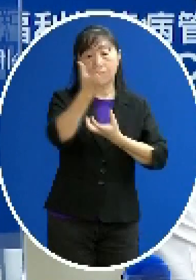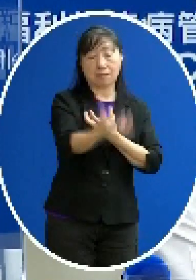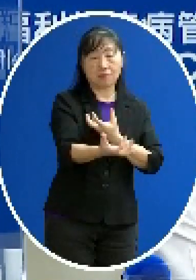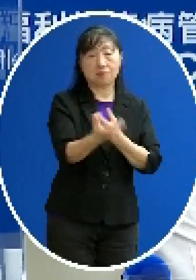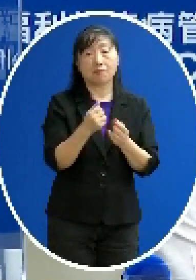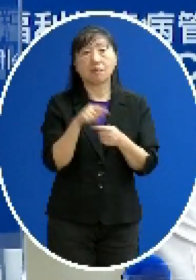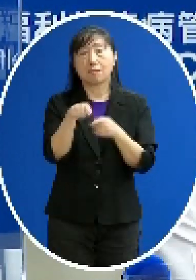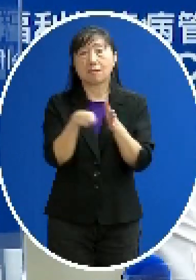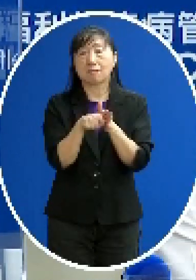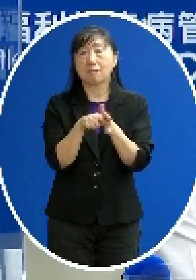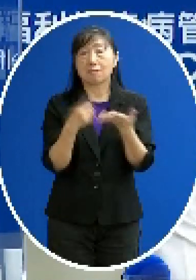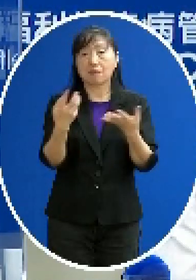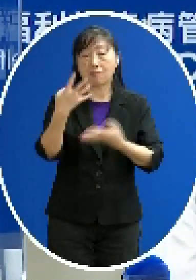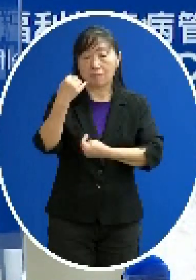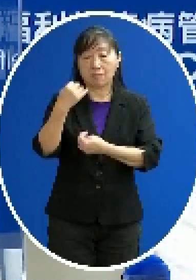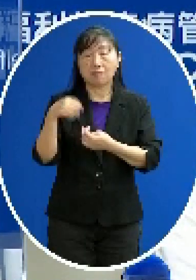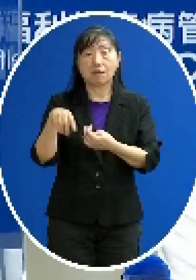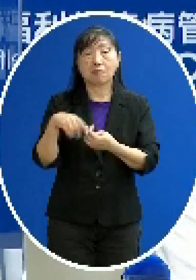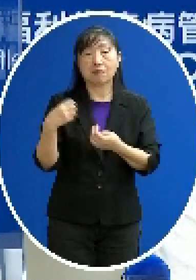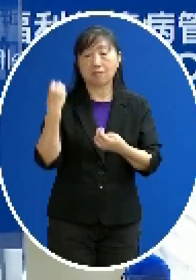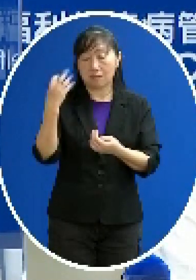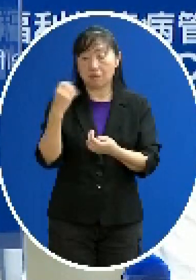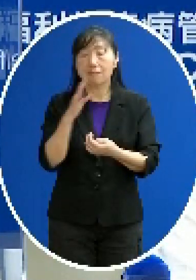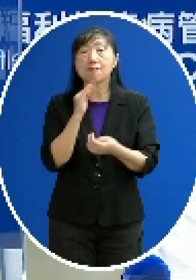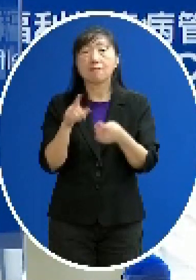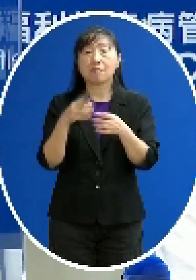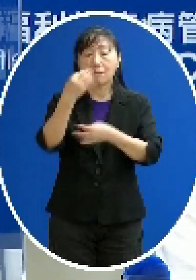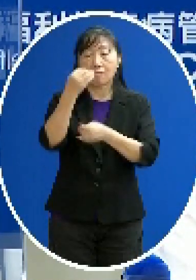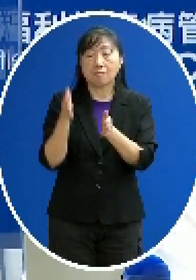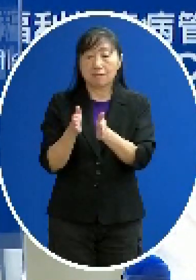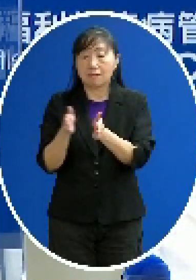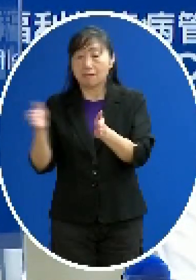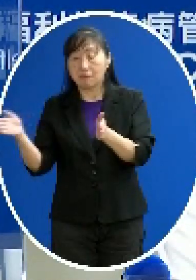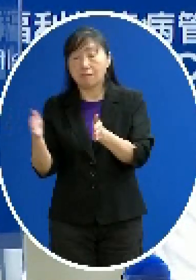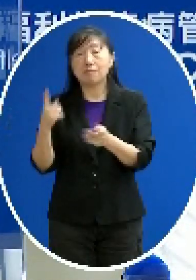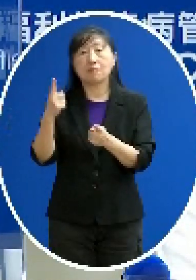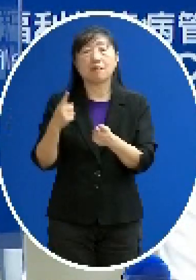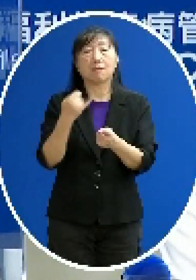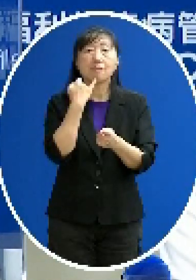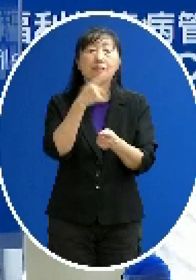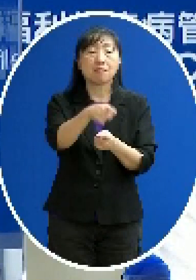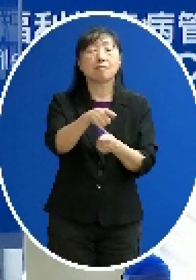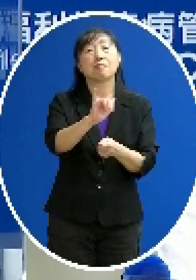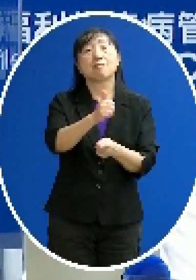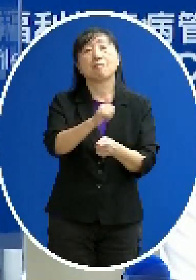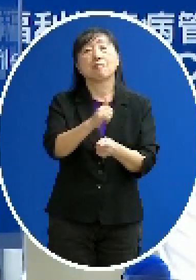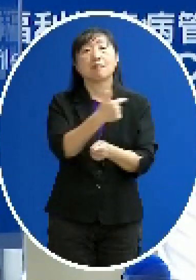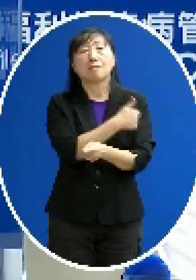不过这个效期就会比较长，那地方在运用的时候就比较有余裕。